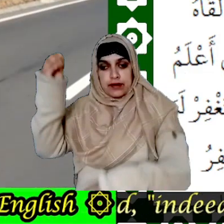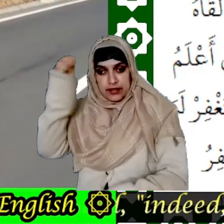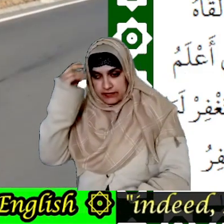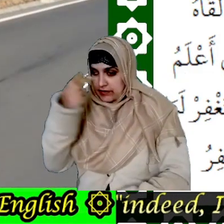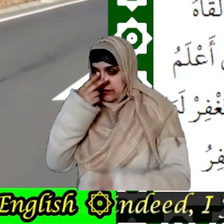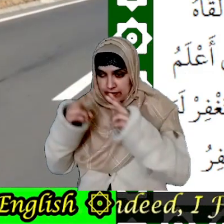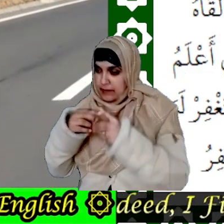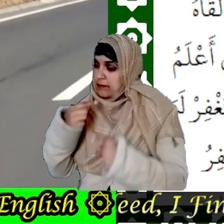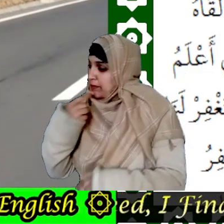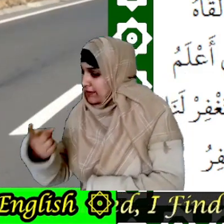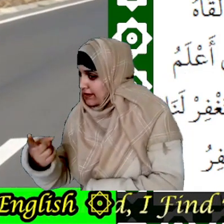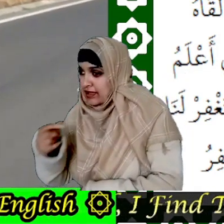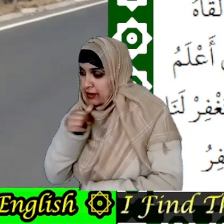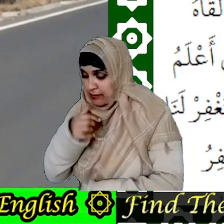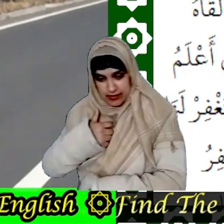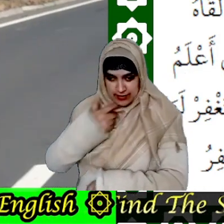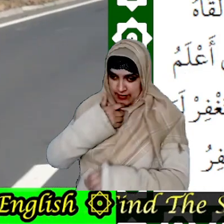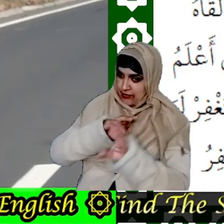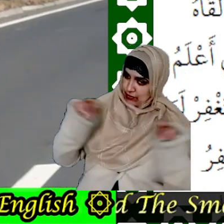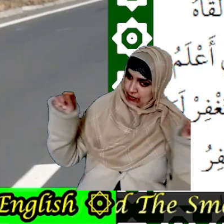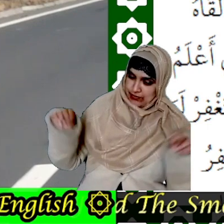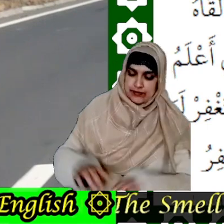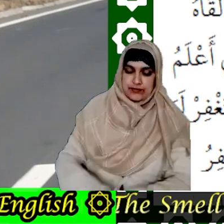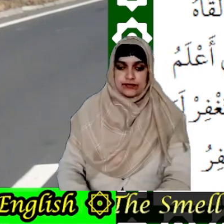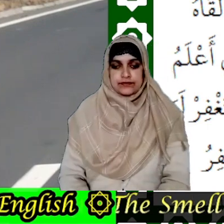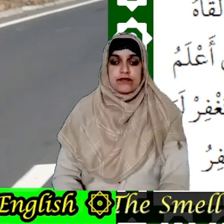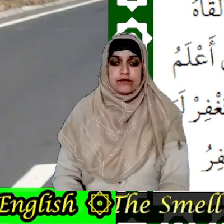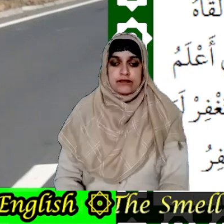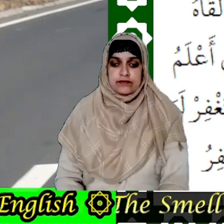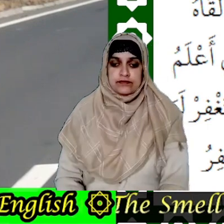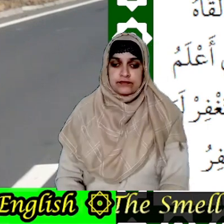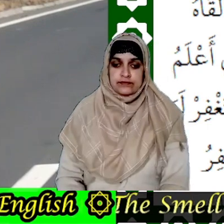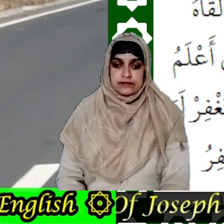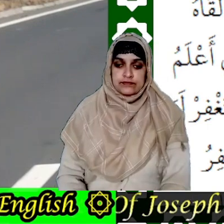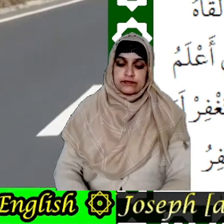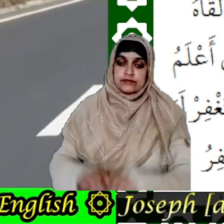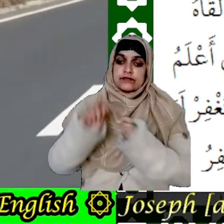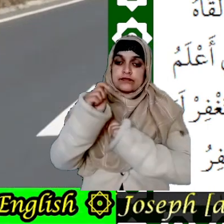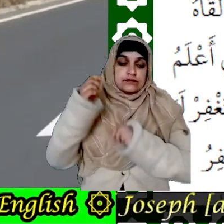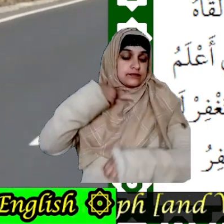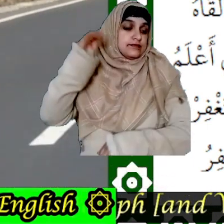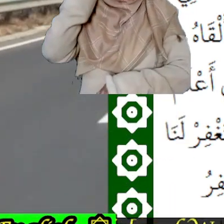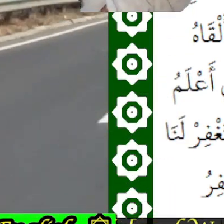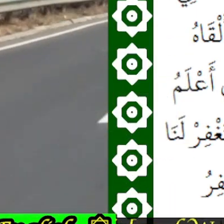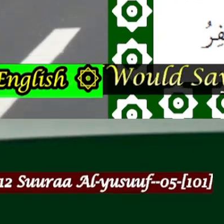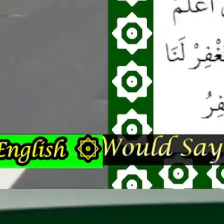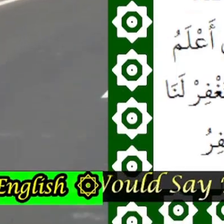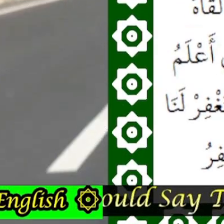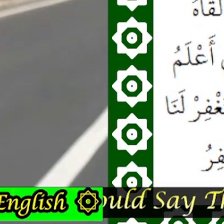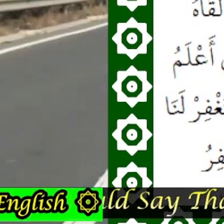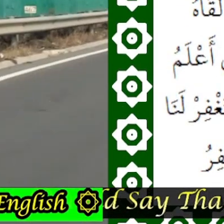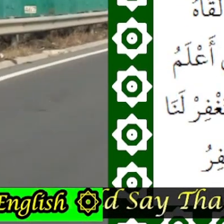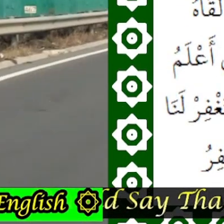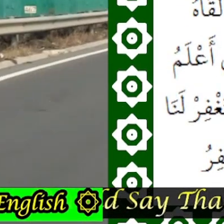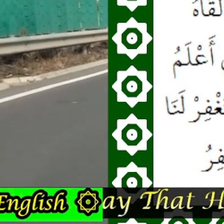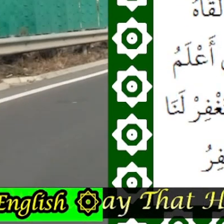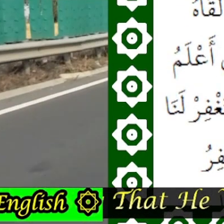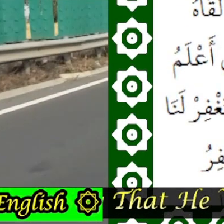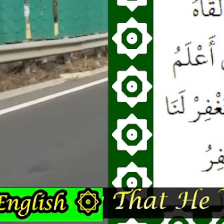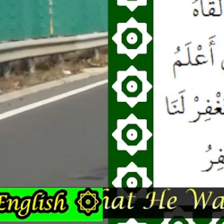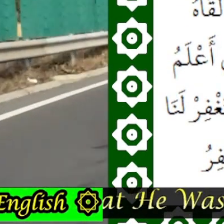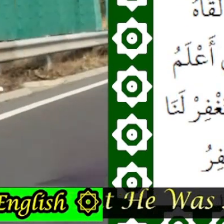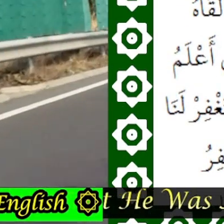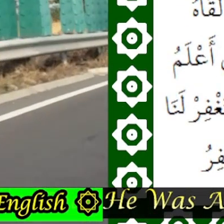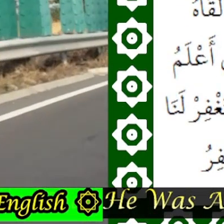بسلام بخبر وقلت لكم إني أمو لا أجد رويها يوسف urgayu sabin arkesini ninjan needona